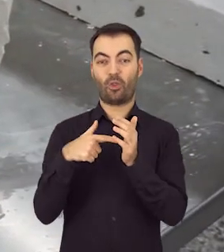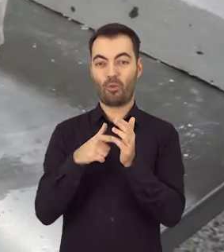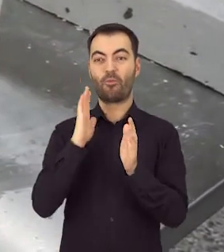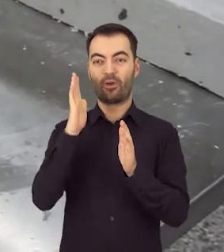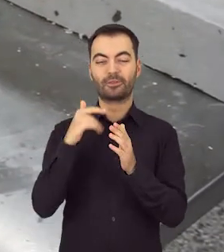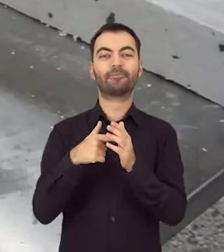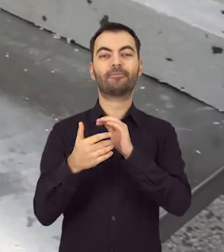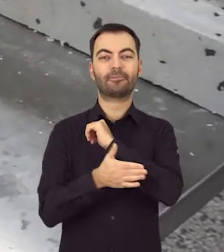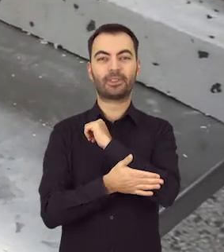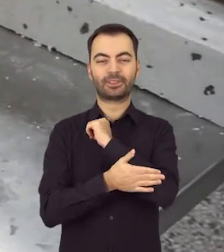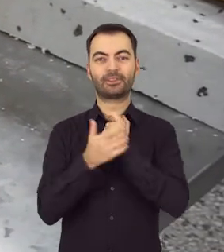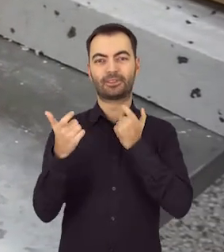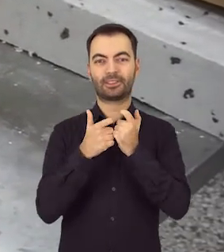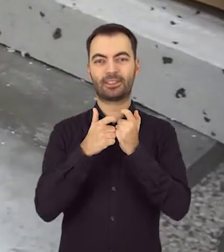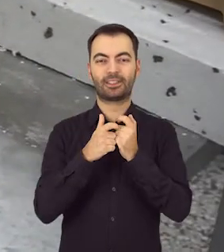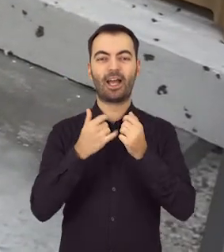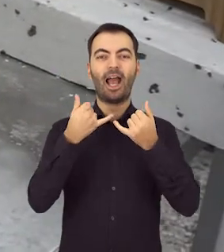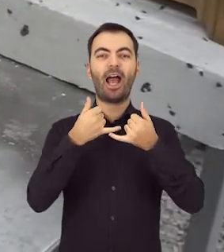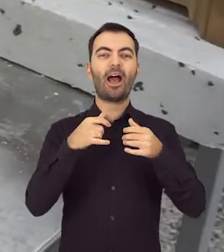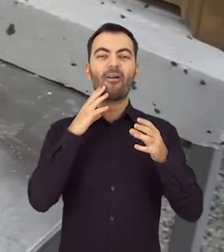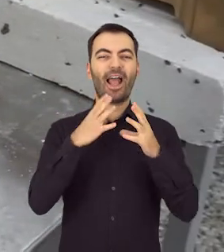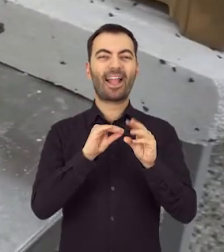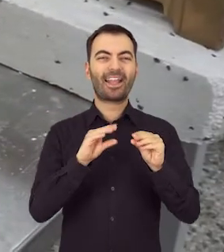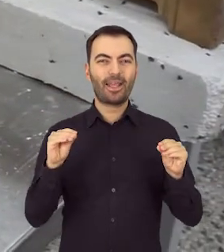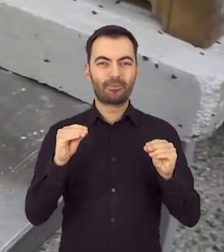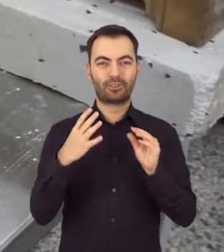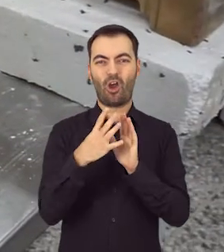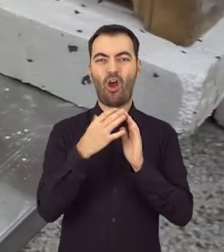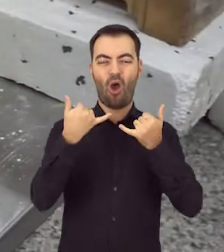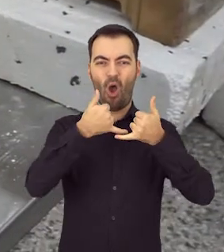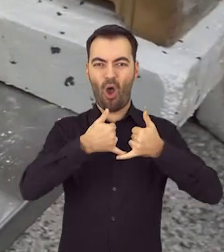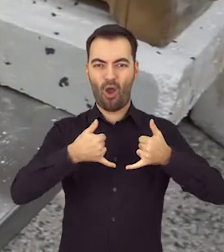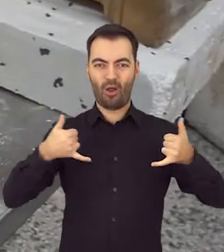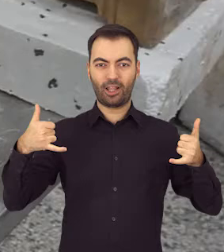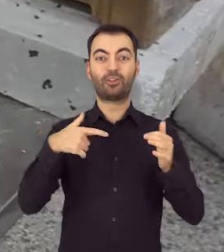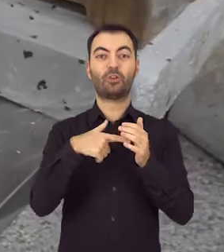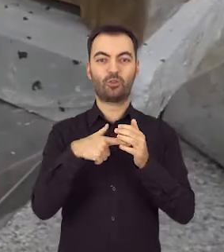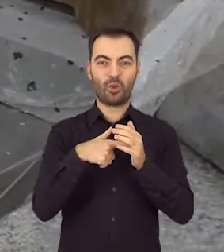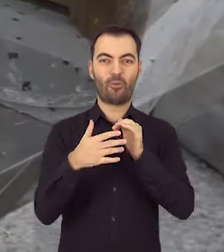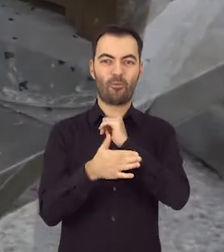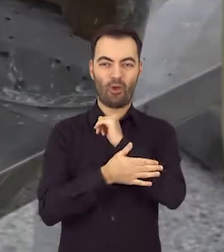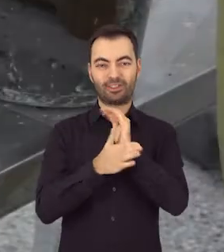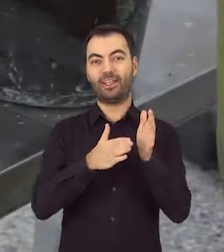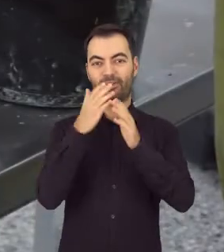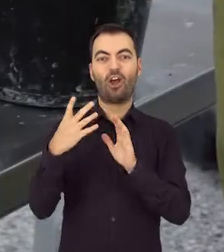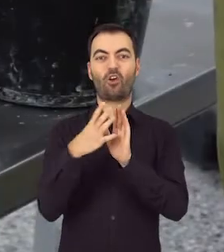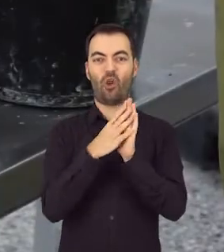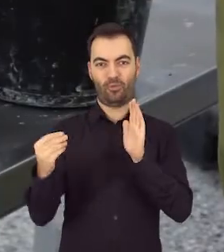Formy te posłużyły do wykonania gipsowych odlewów, będących modelami dla opracowania ceramicznych